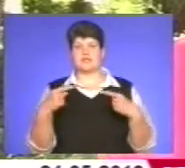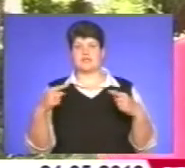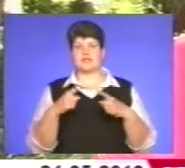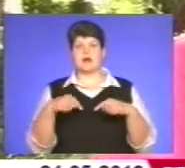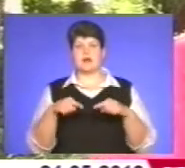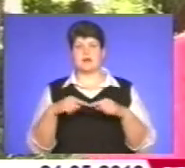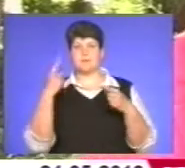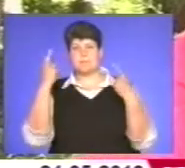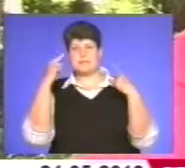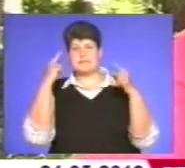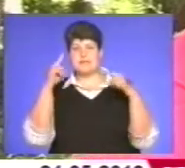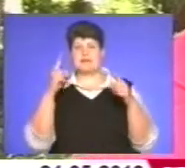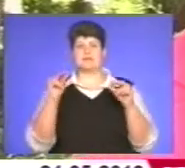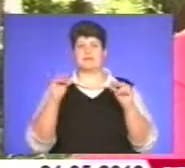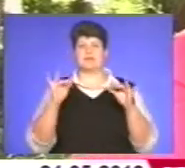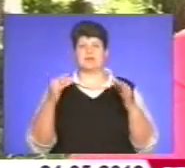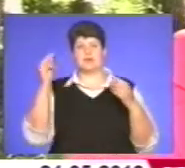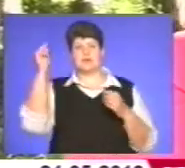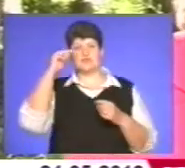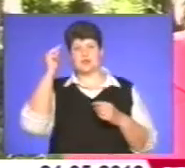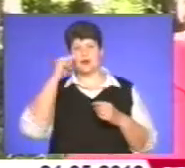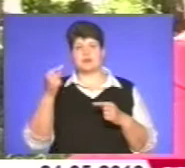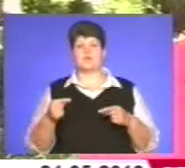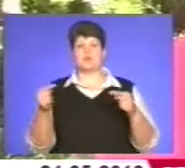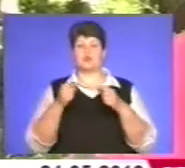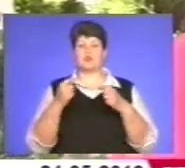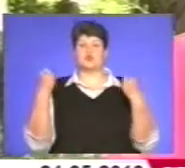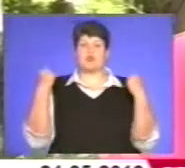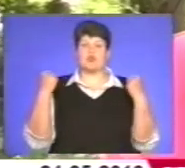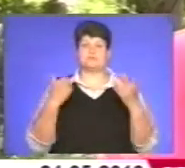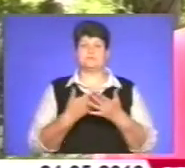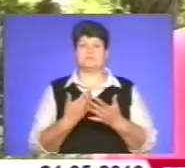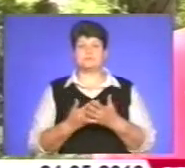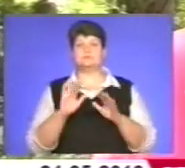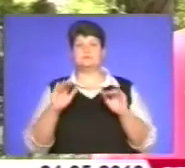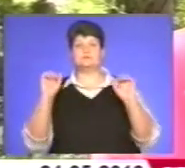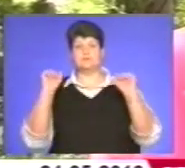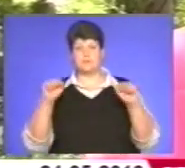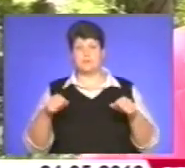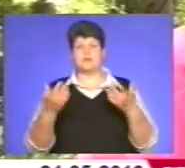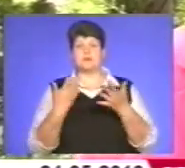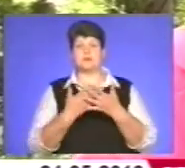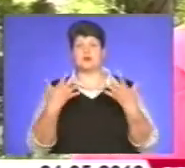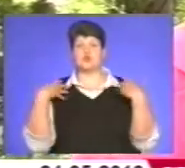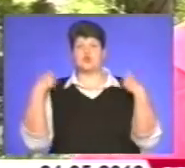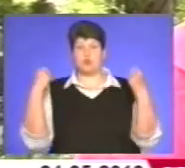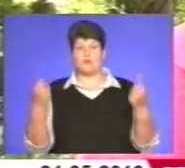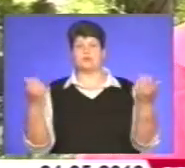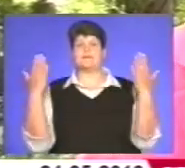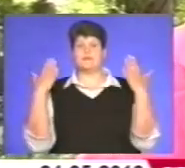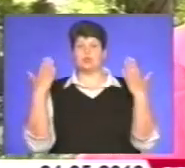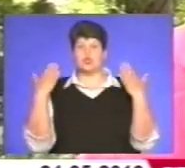галузях мистецтва чи навчання, чи відповідно спорту. Тобто дитина матиме можливість не тільки оздоровитися, відпочити,